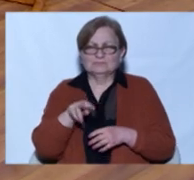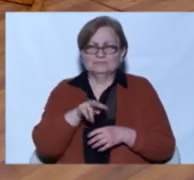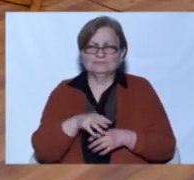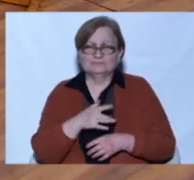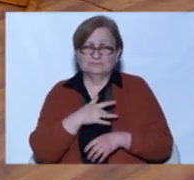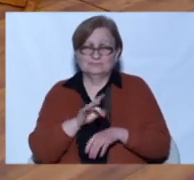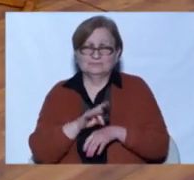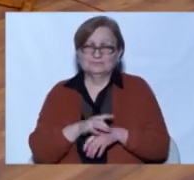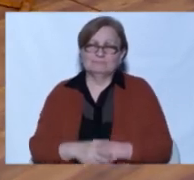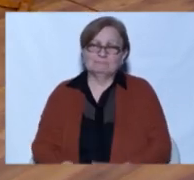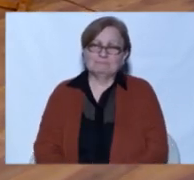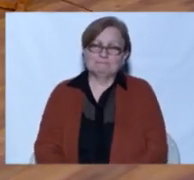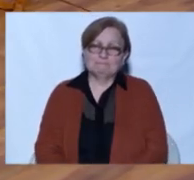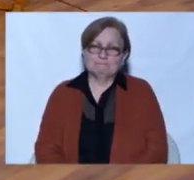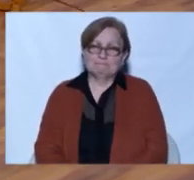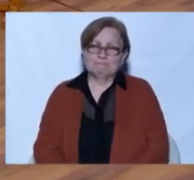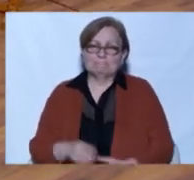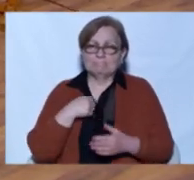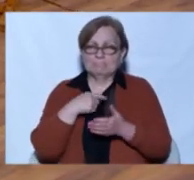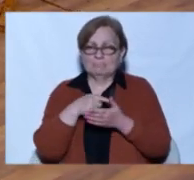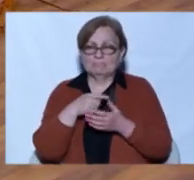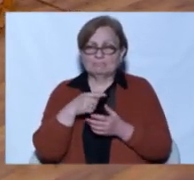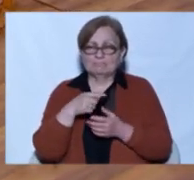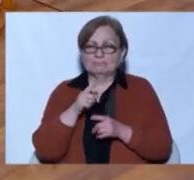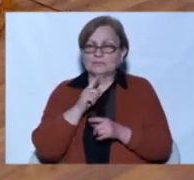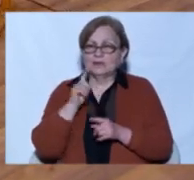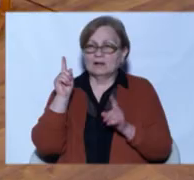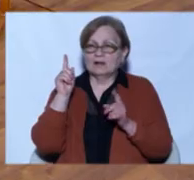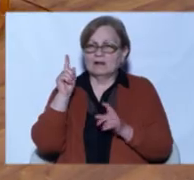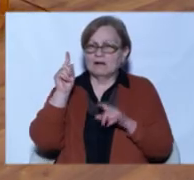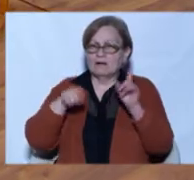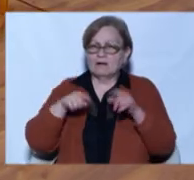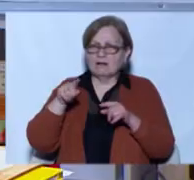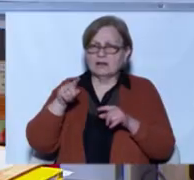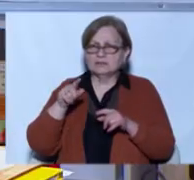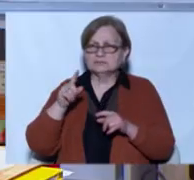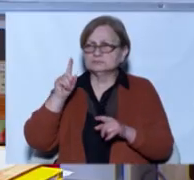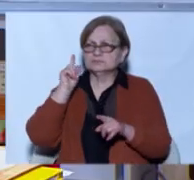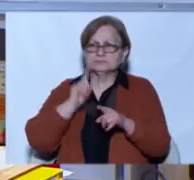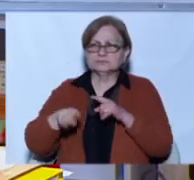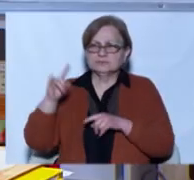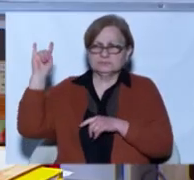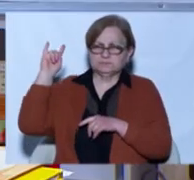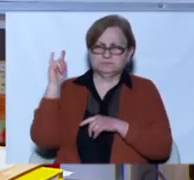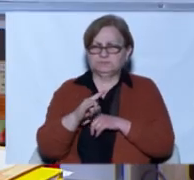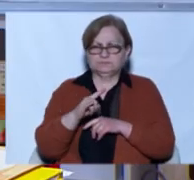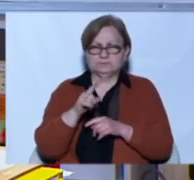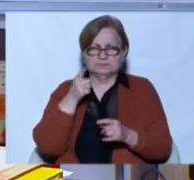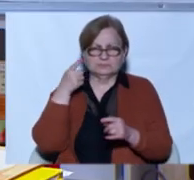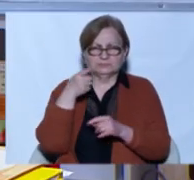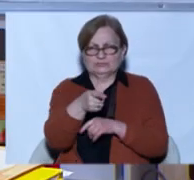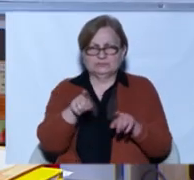გავხაზავ, მომწონს, მიყვარს. ხან კი შურდულივით გამოფრინდებოდა ილიკოსაკენ.